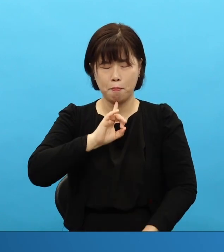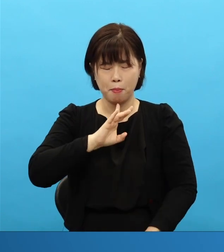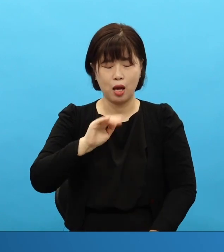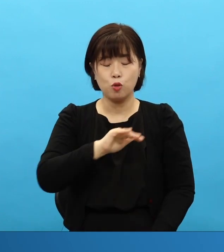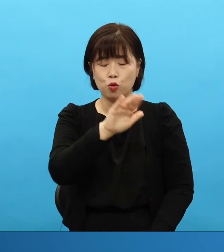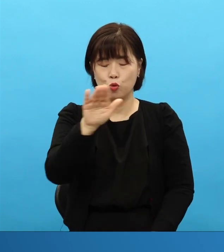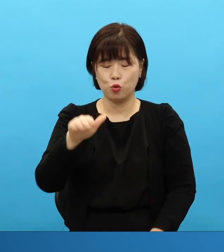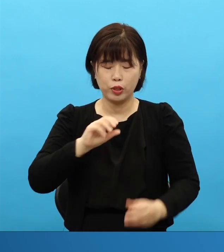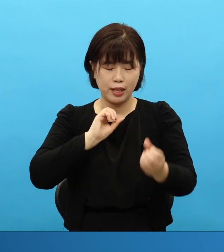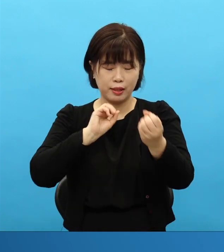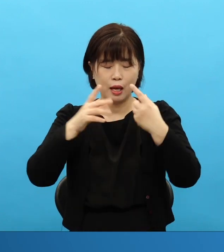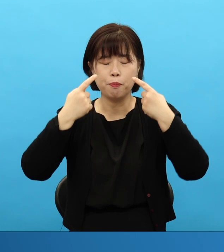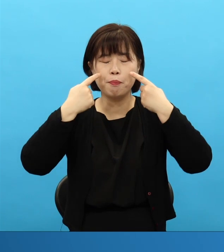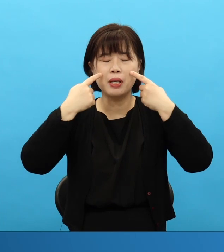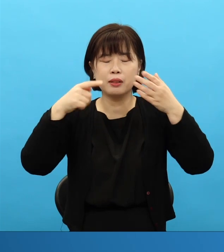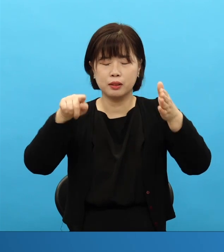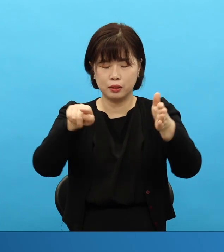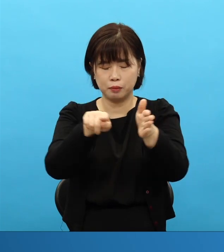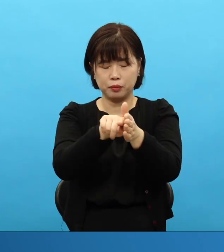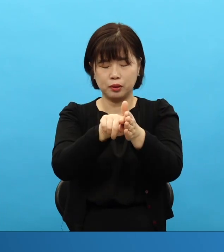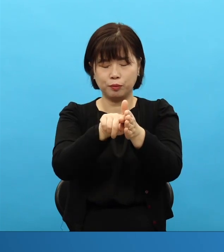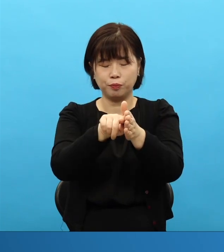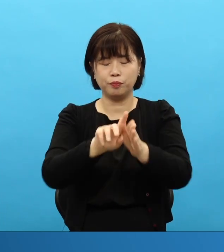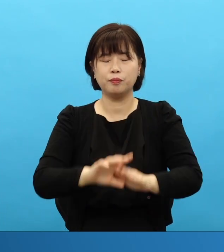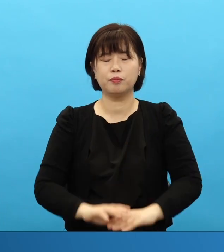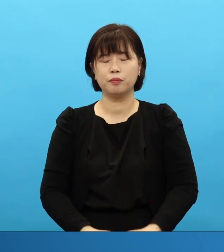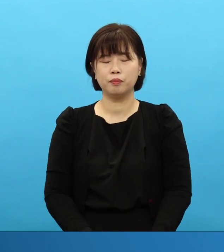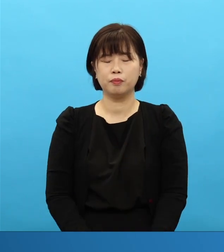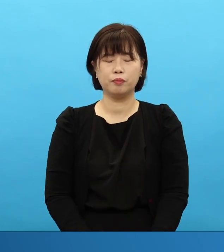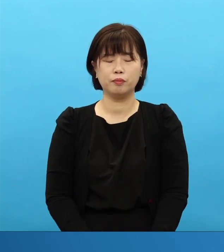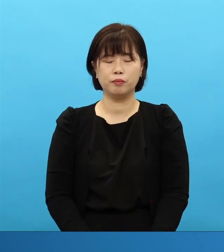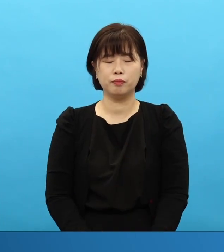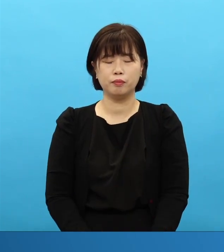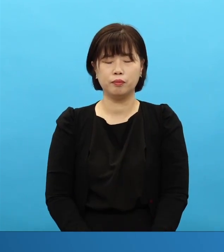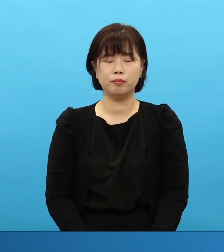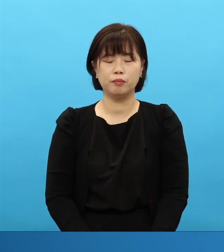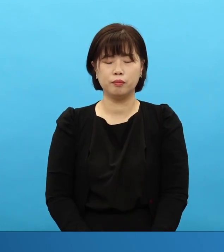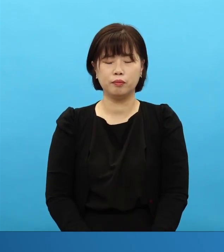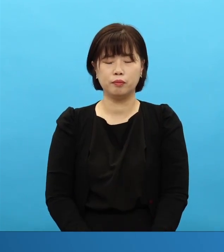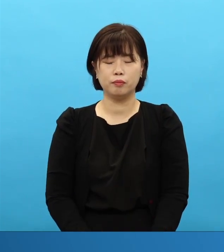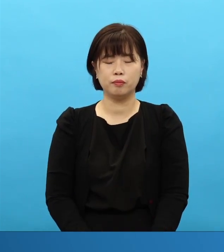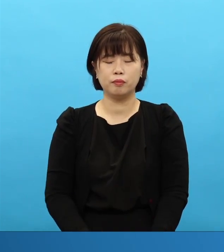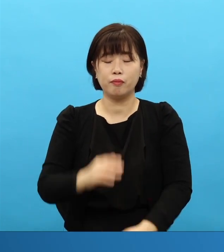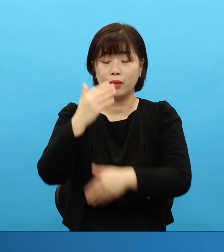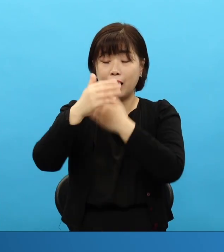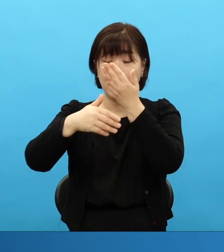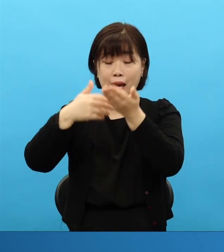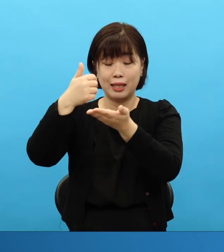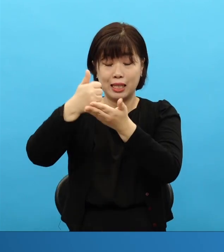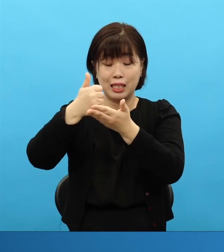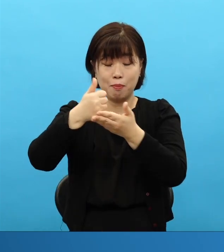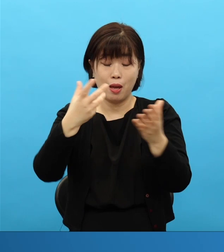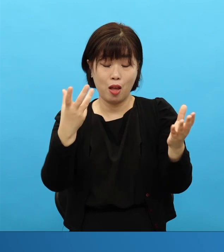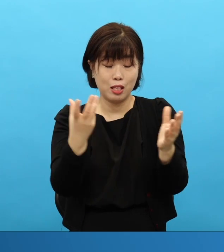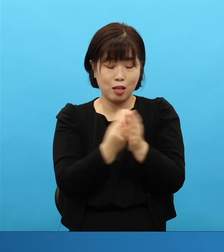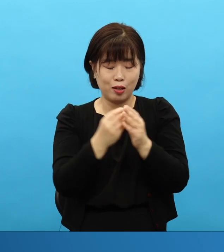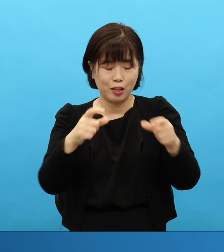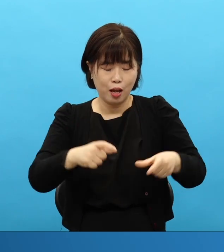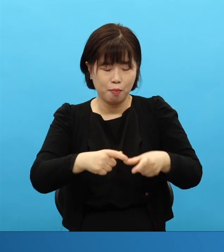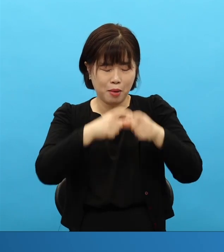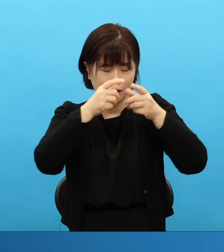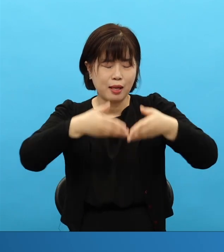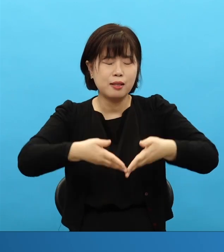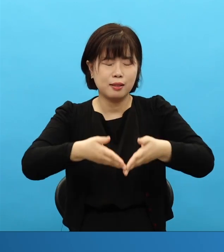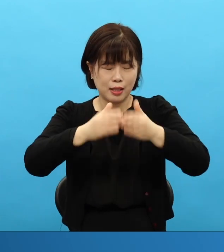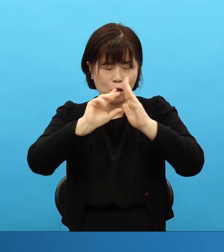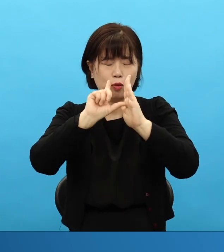것을 믿습니다. We believe that Jesus Christ alone is our answer. 하나님의 절대망대가 세워지게 해주세요. Lord, may